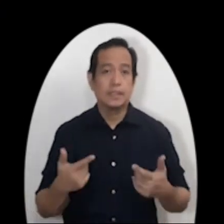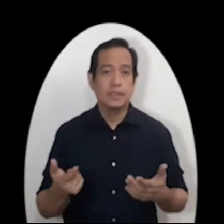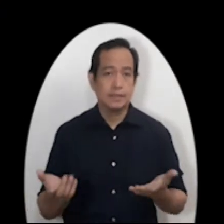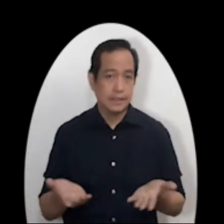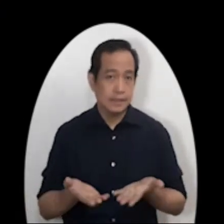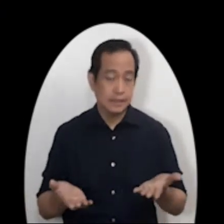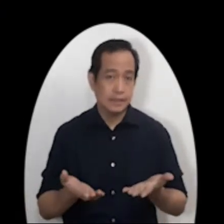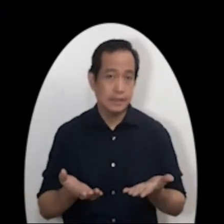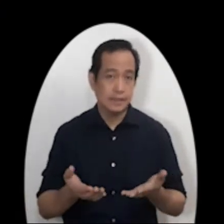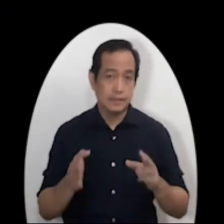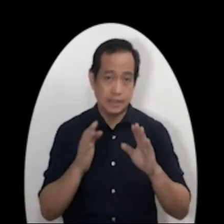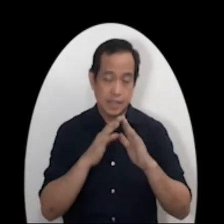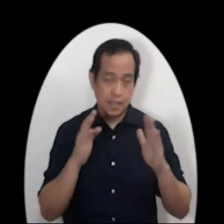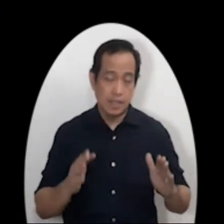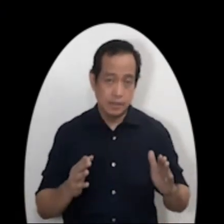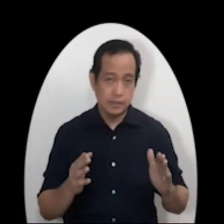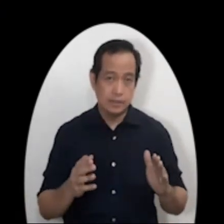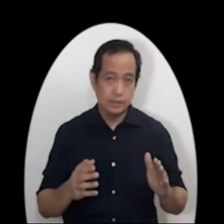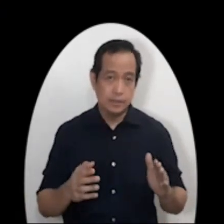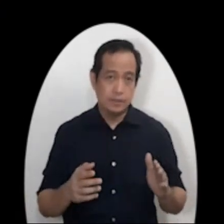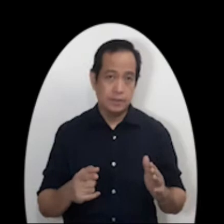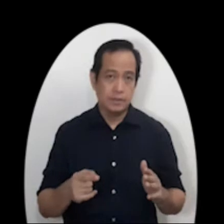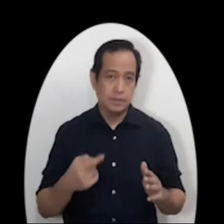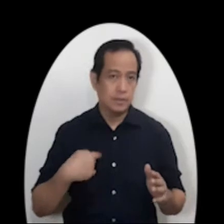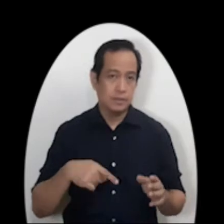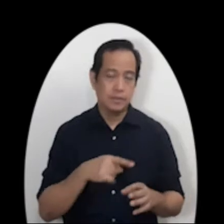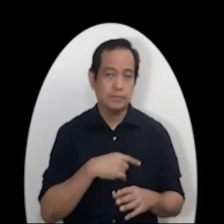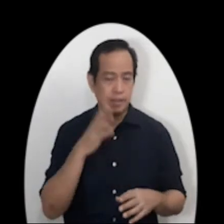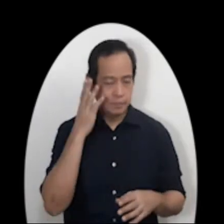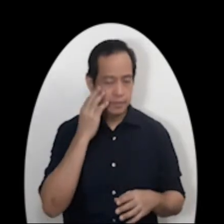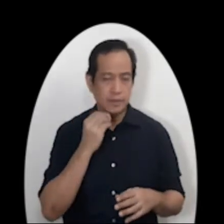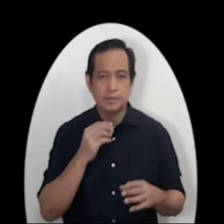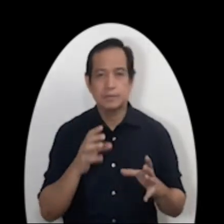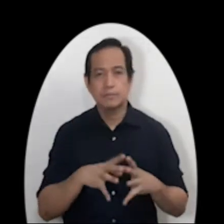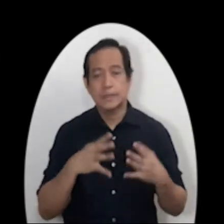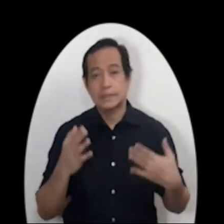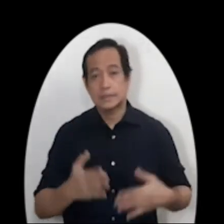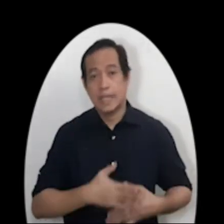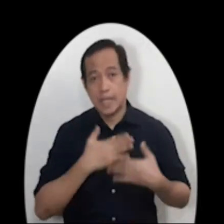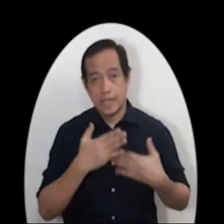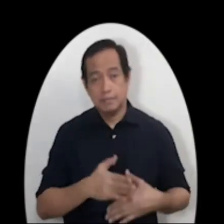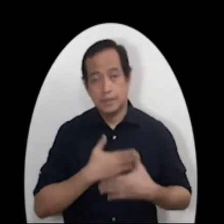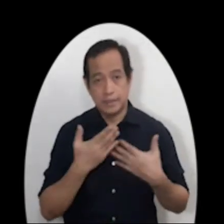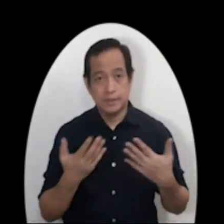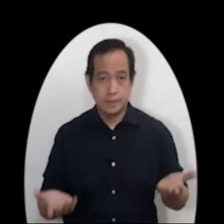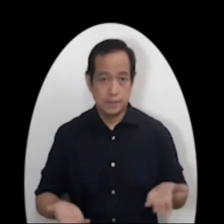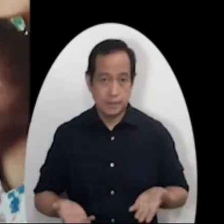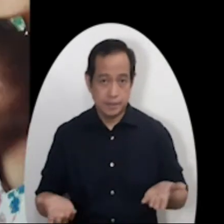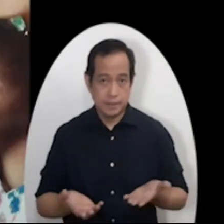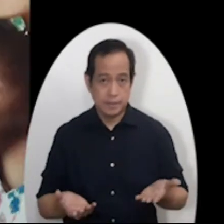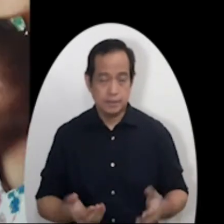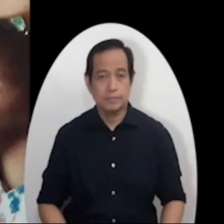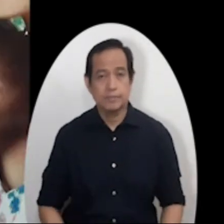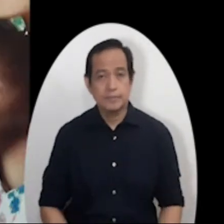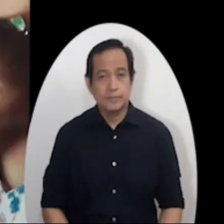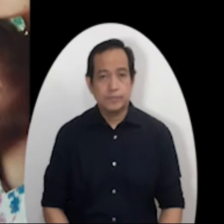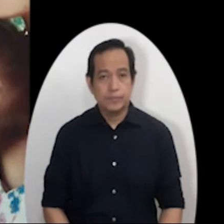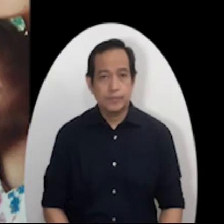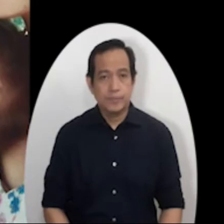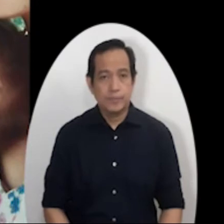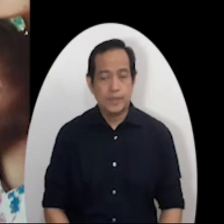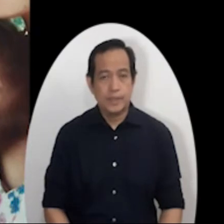lamang, napakalaking epekto pa rin ito sa kanyang self-esteem o pagtingin sa sarili at sa kanyang kumpiyansang